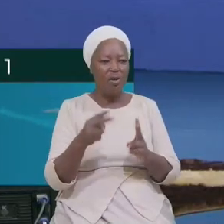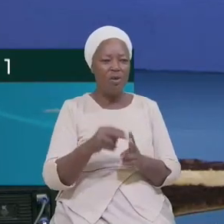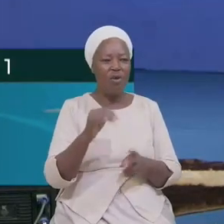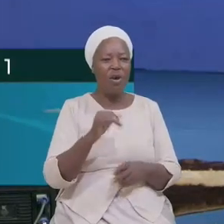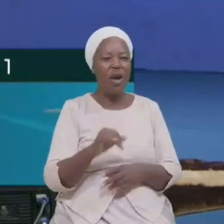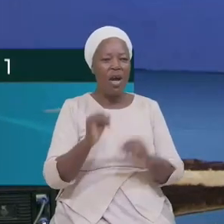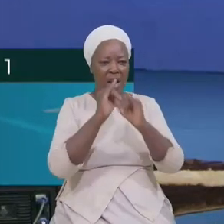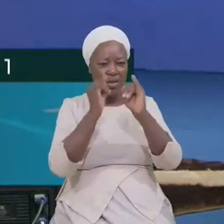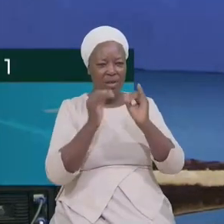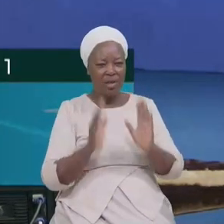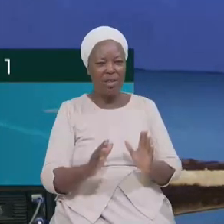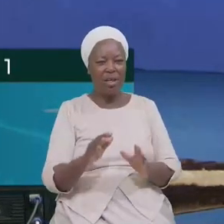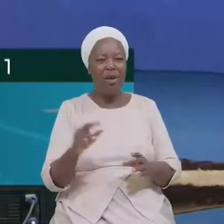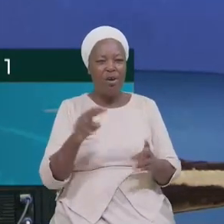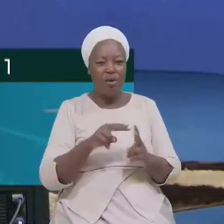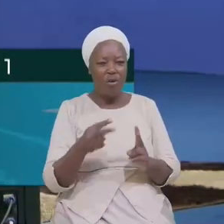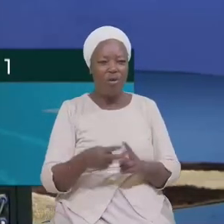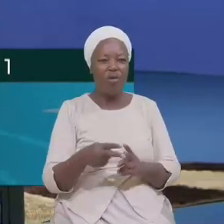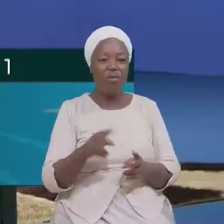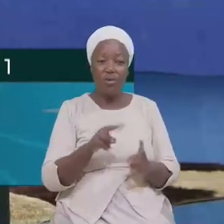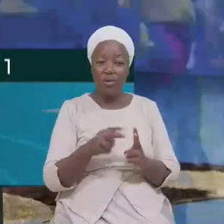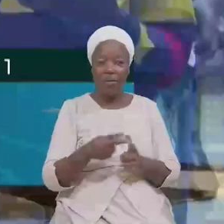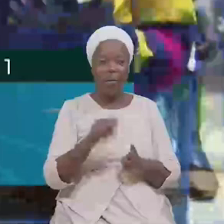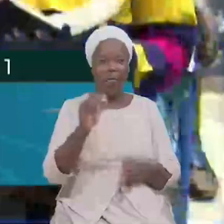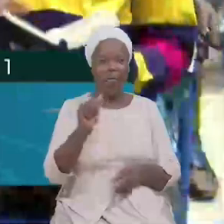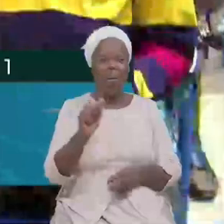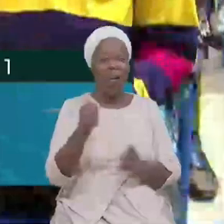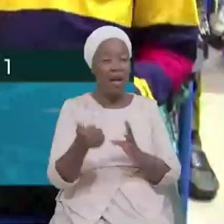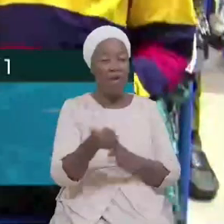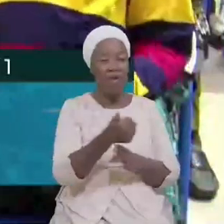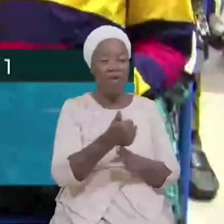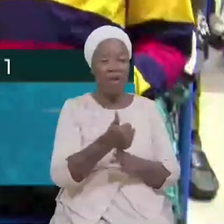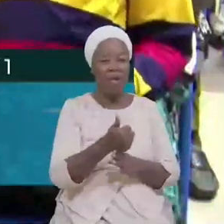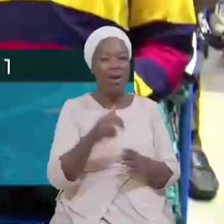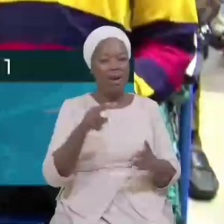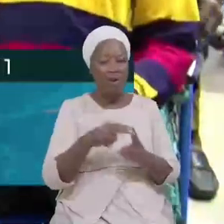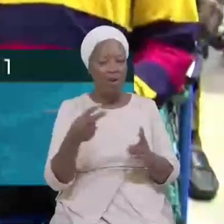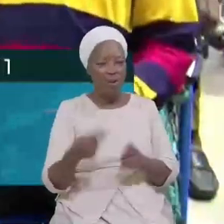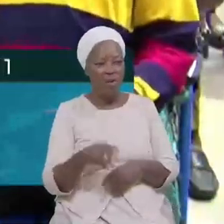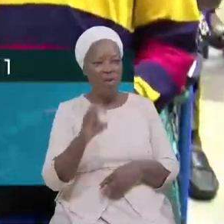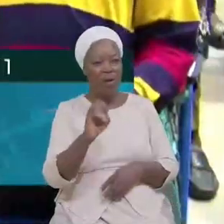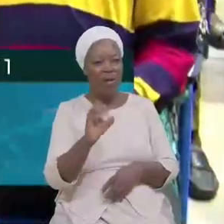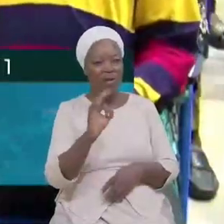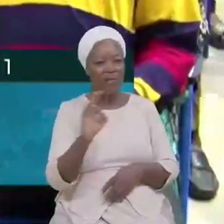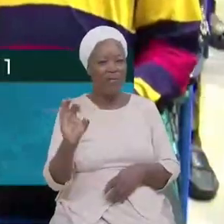les adultères, ni les efféminés, ni les infâmes.